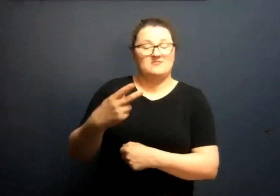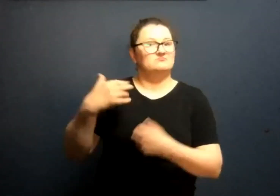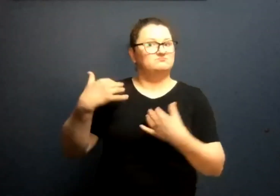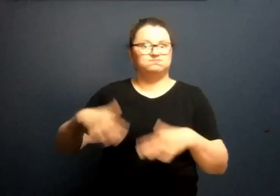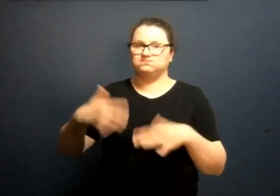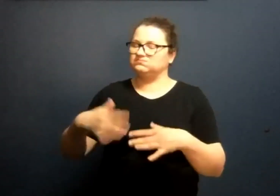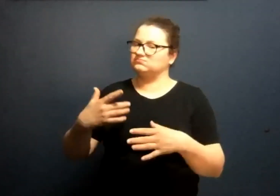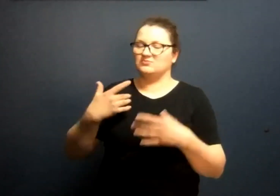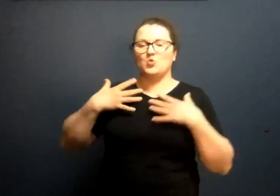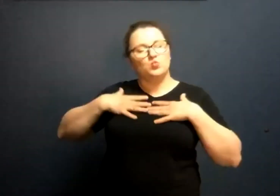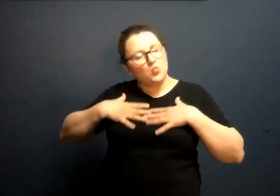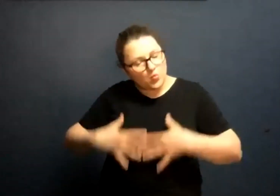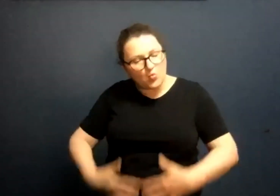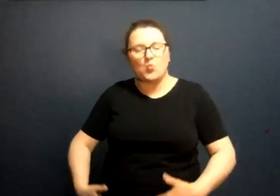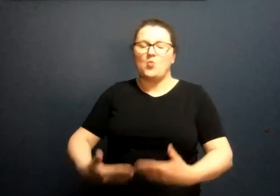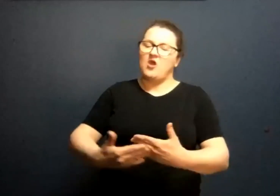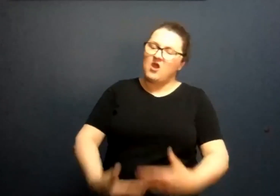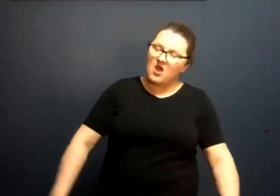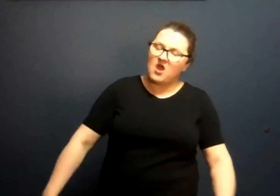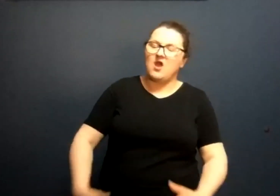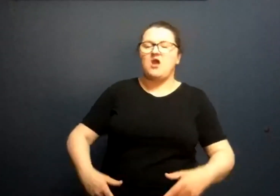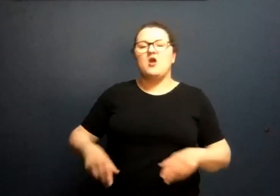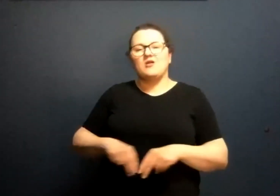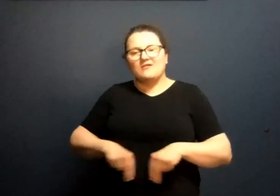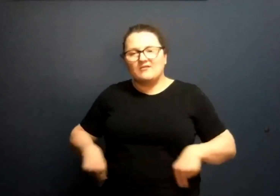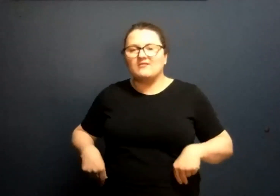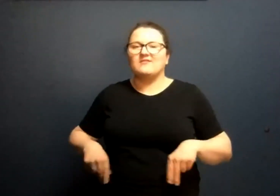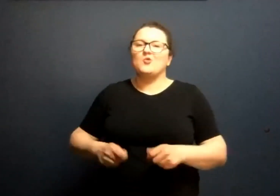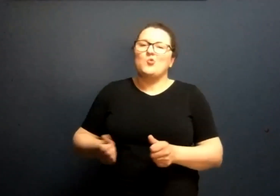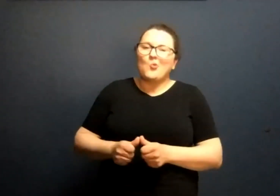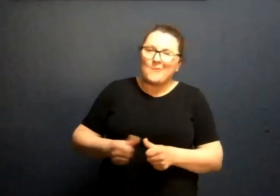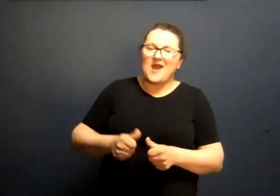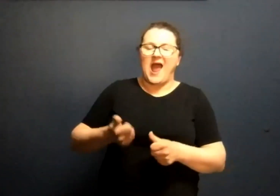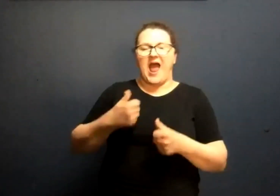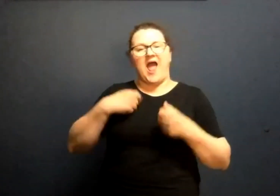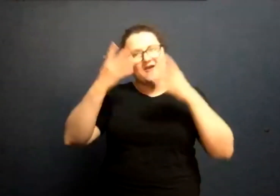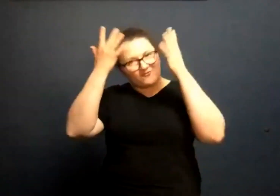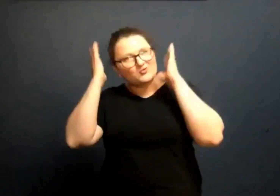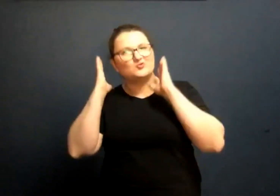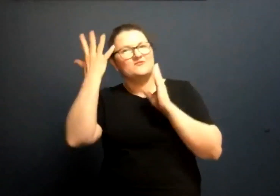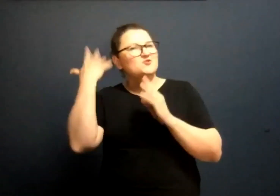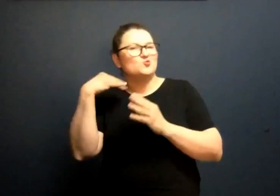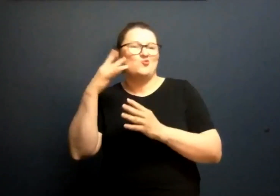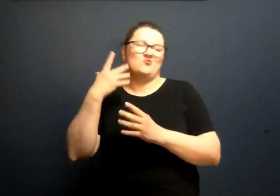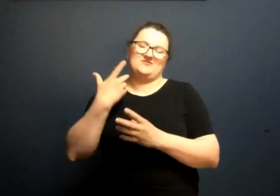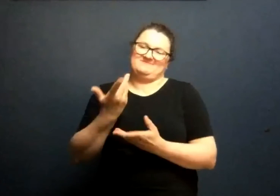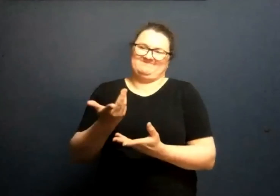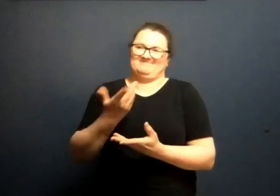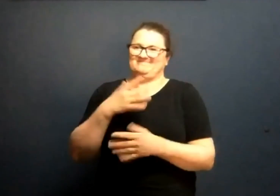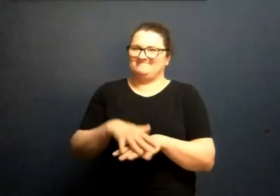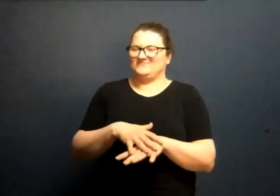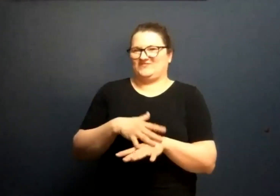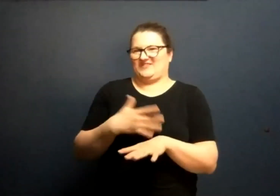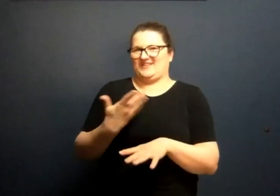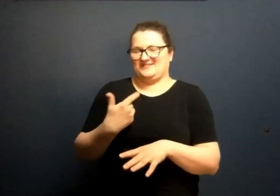długie, workowate spódnice na gumkę, te nieszczęsne fryzury i tak dalej. My sobie sami chyba to robimy też. Natomiast